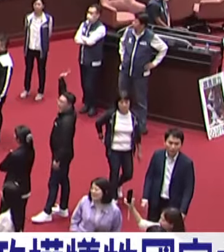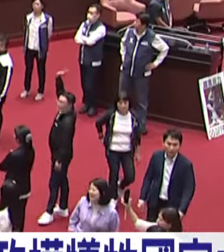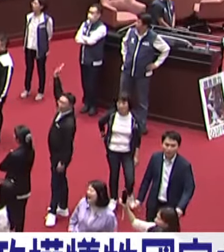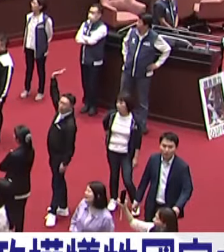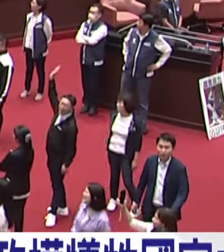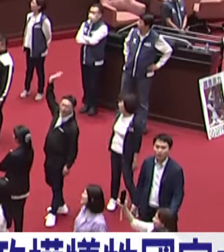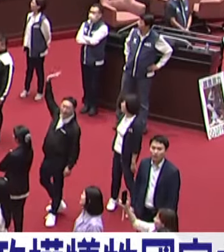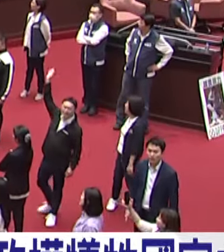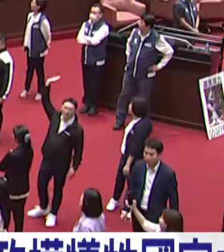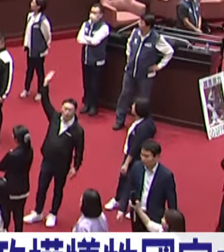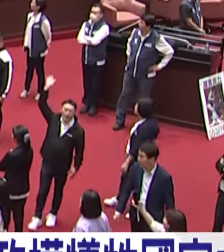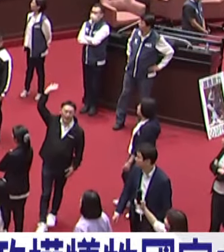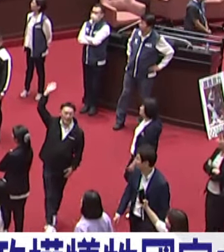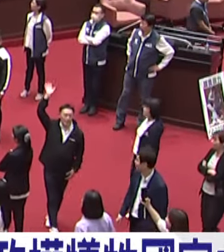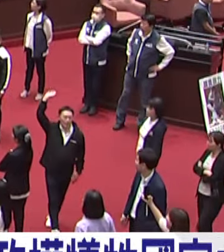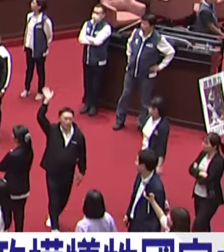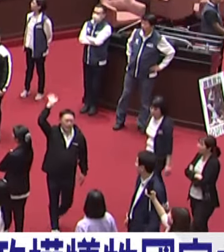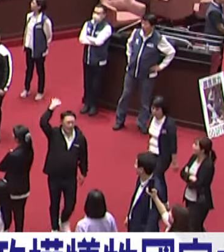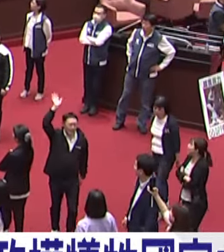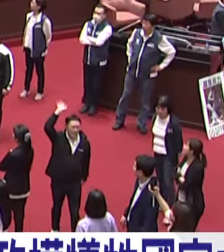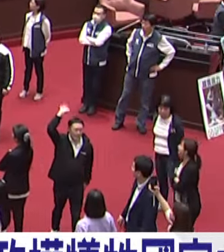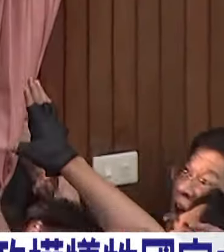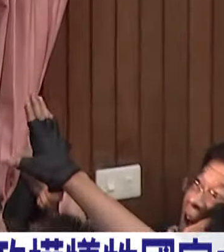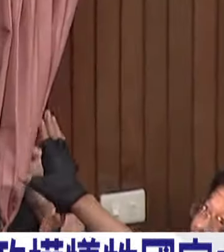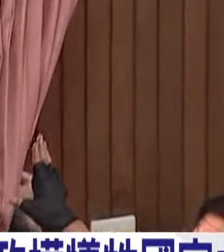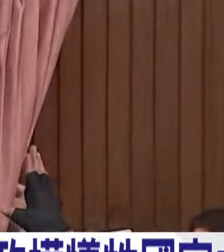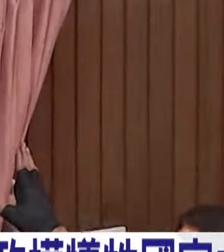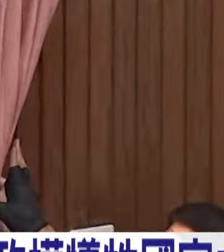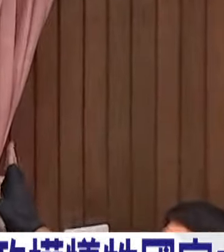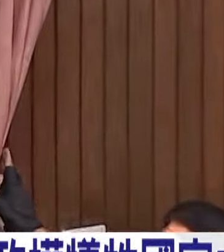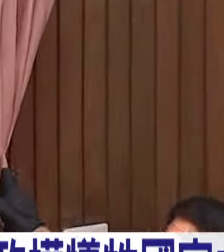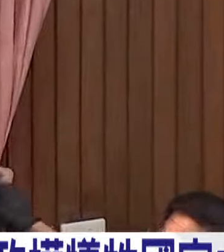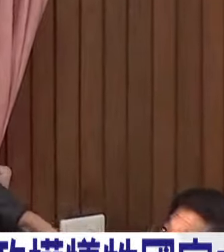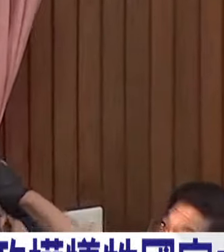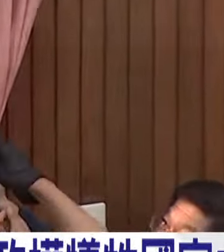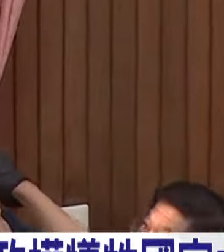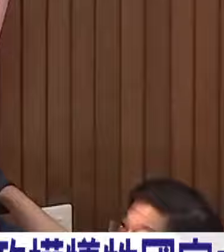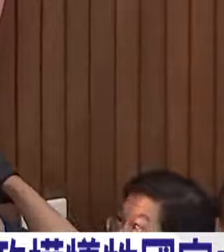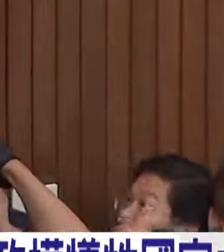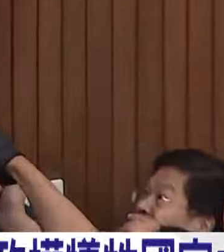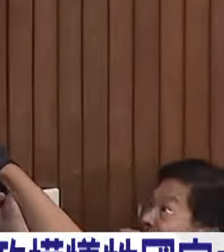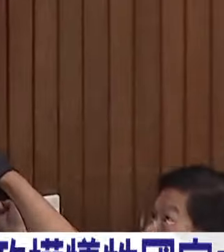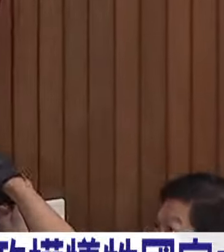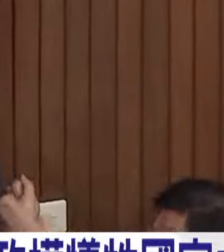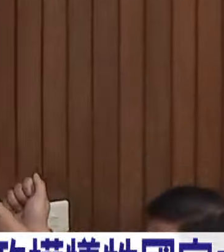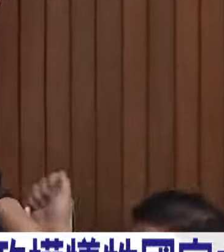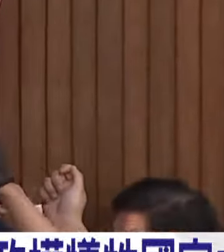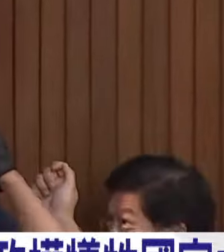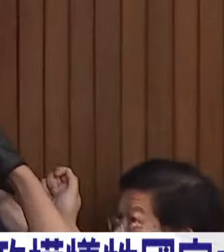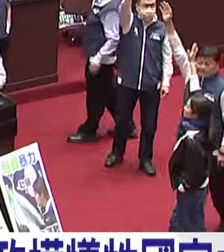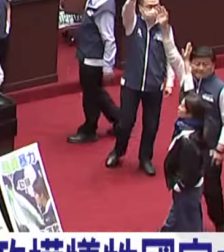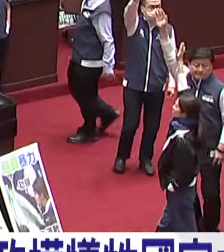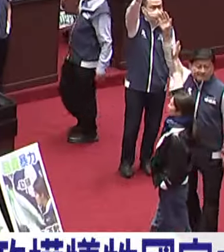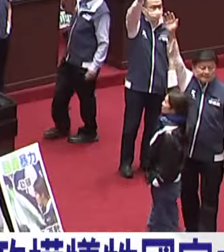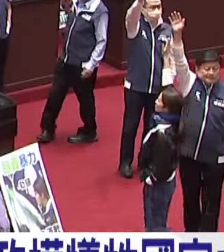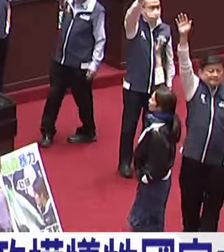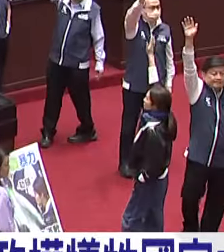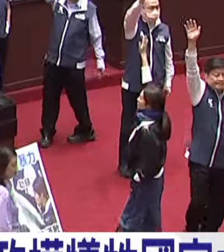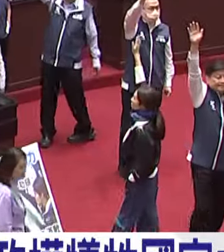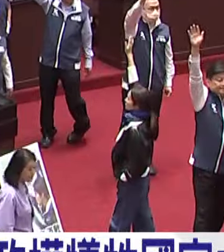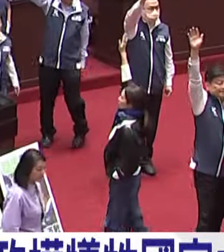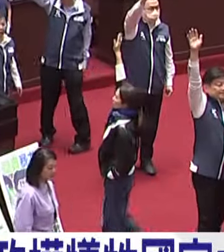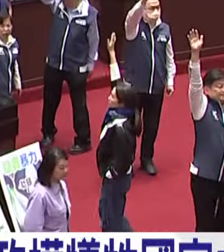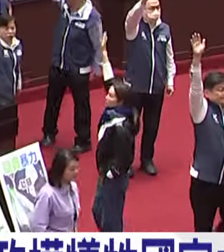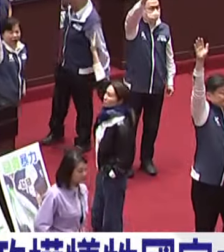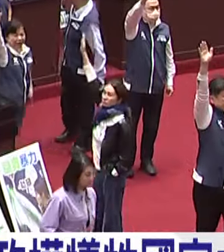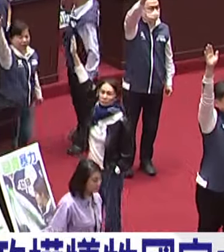上周五立法院才刚上演表决肉搏战，赖清德率先喊话行政立法协调合作。 立法院的议